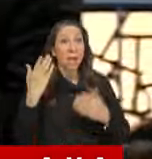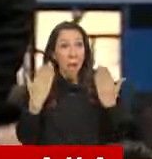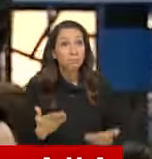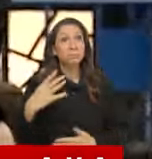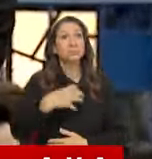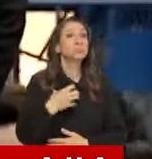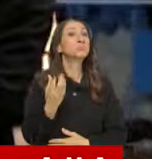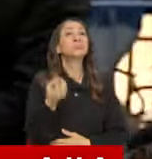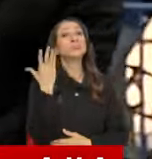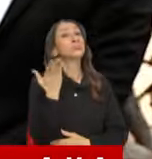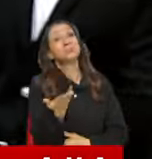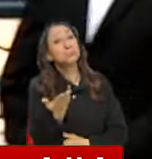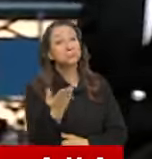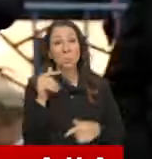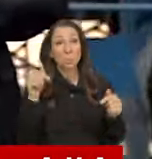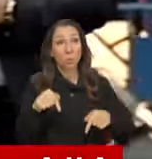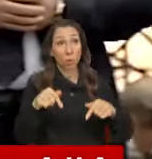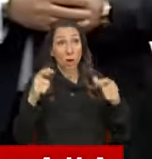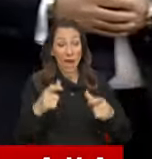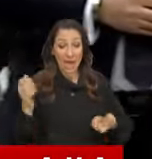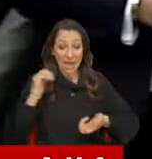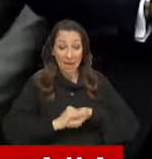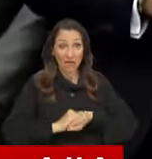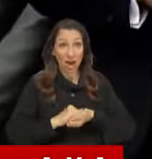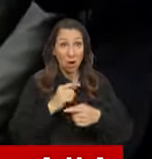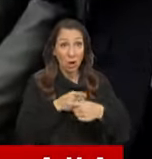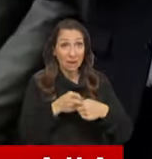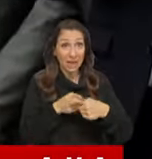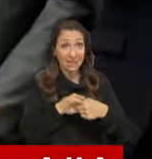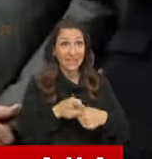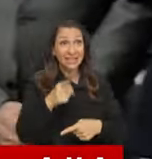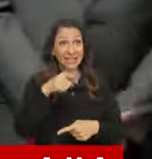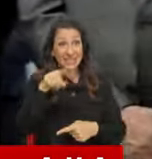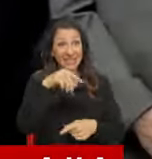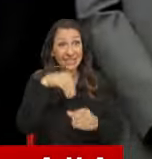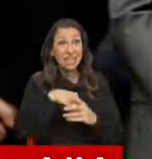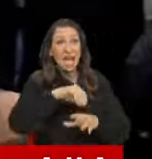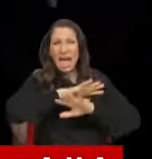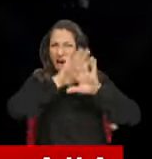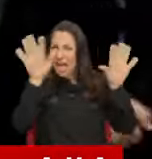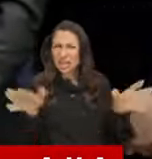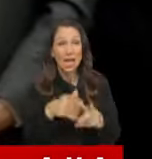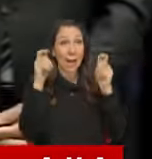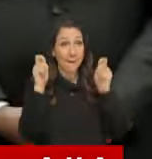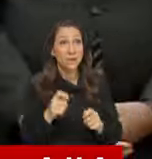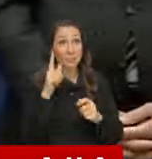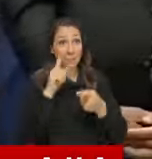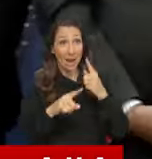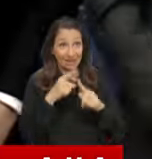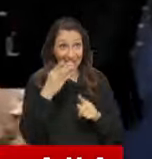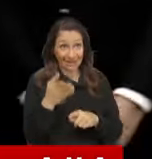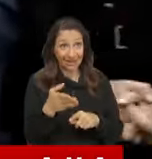sahipleniyor musunuz buraya ittifak ortağınız sizin için her şeyleri yapmış bir